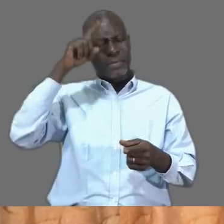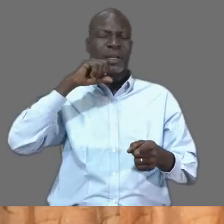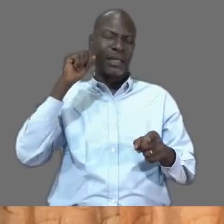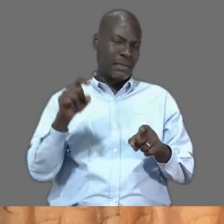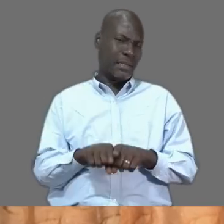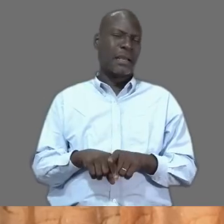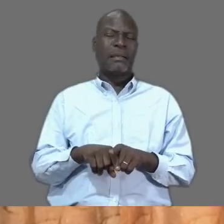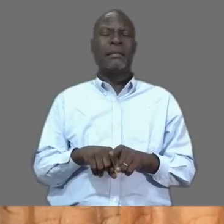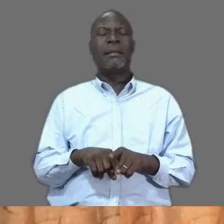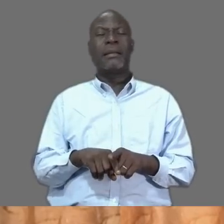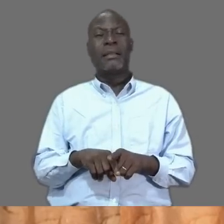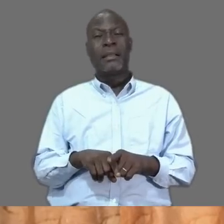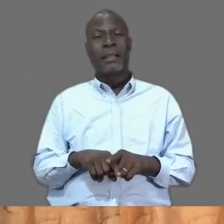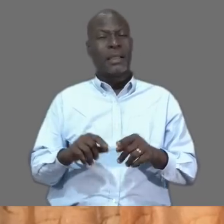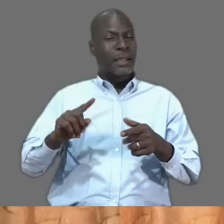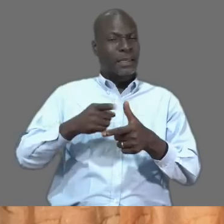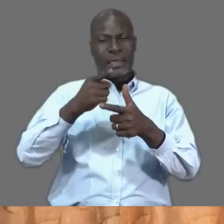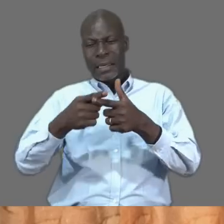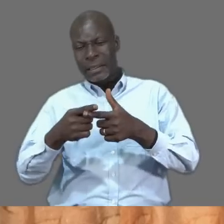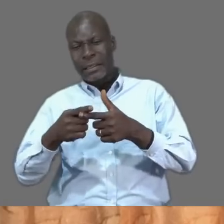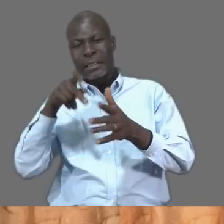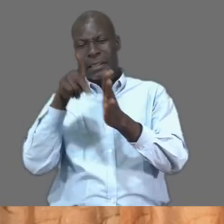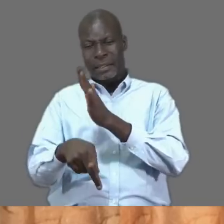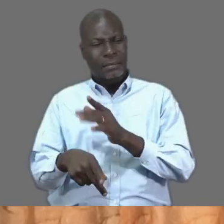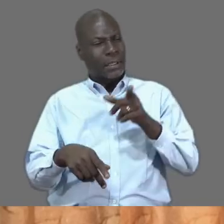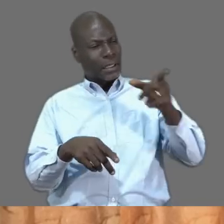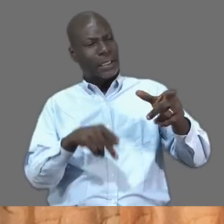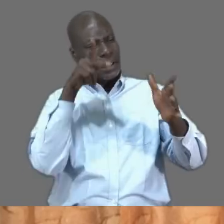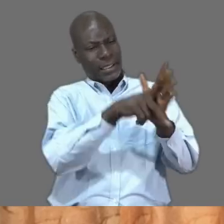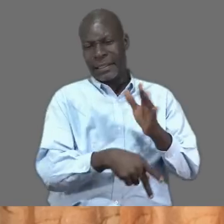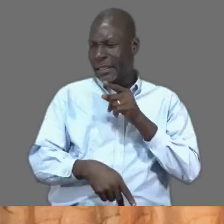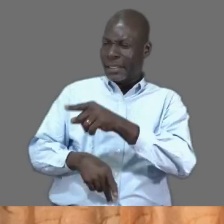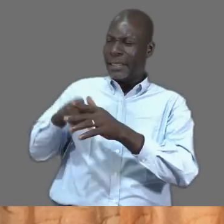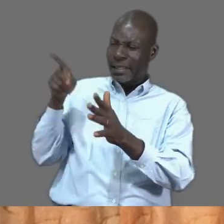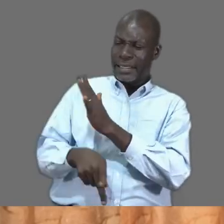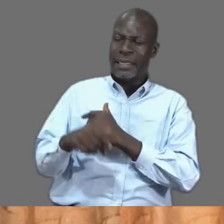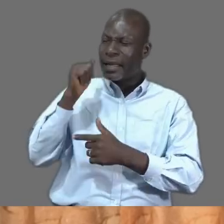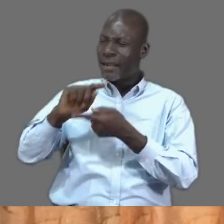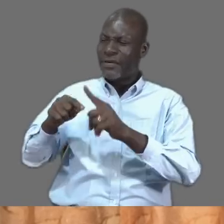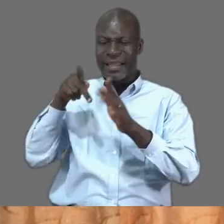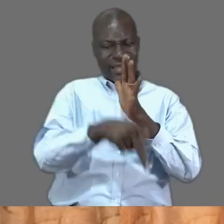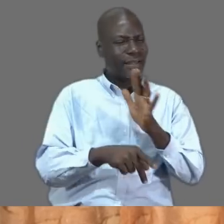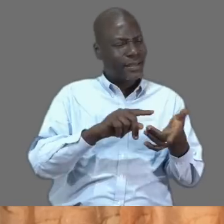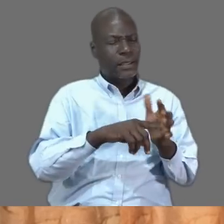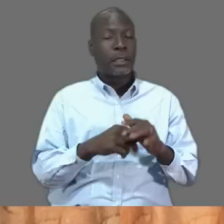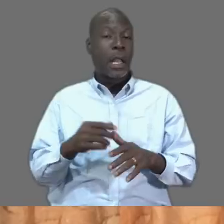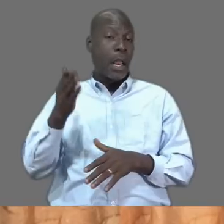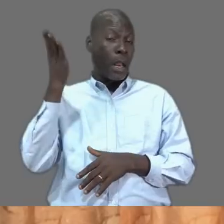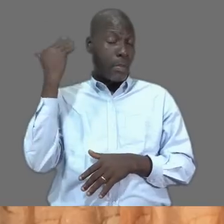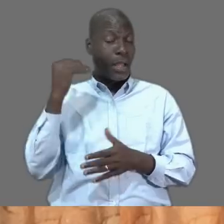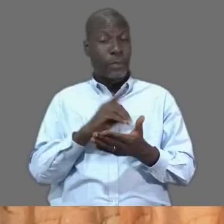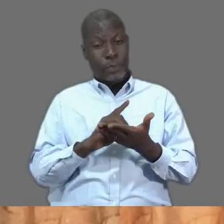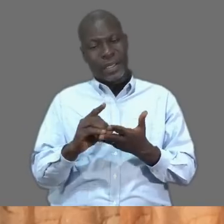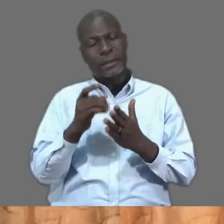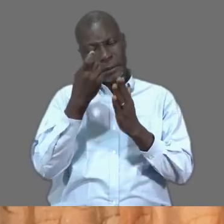me ade a chea wo ye kum wei ade a chea wo ye kum wei na last week me kasa